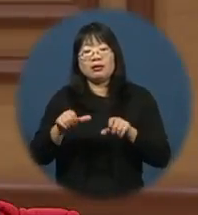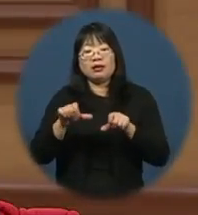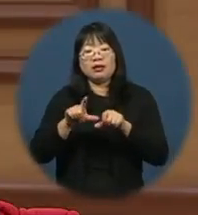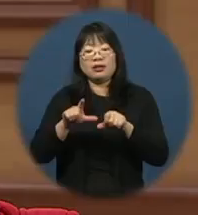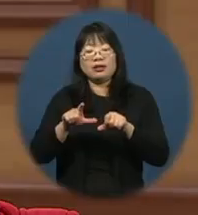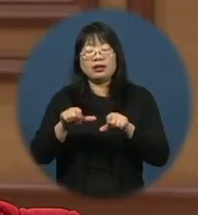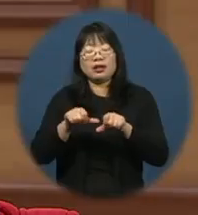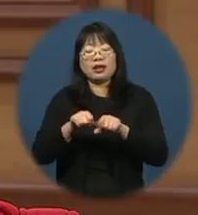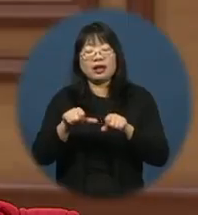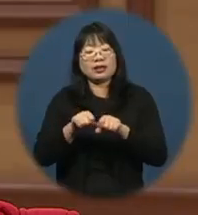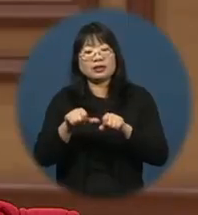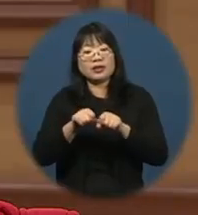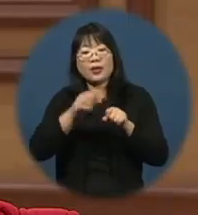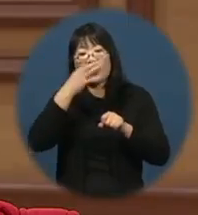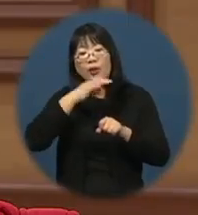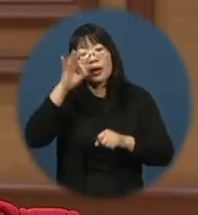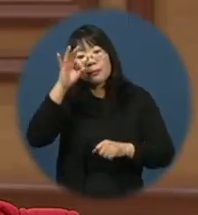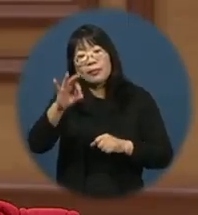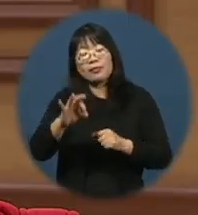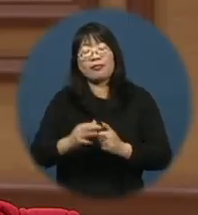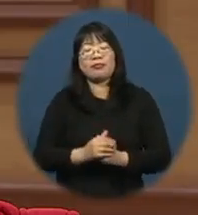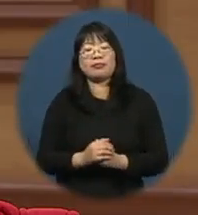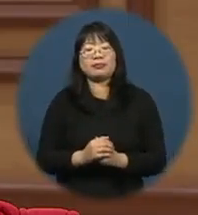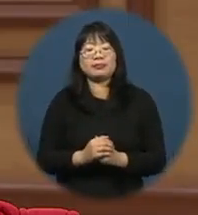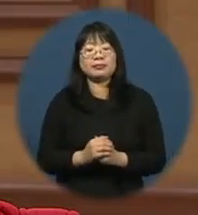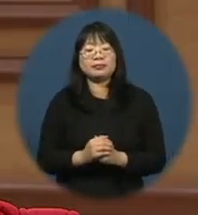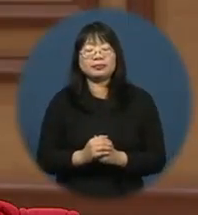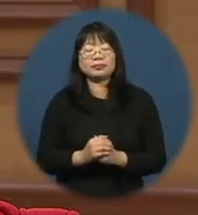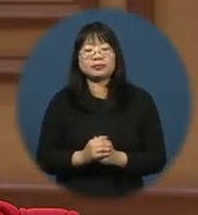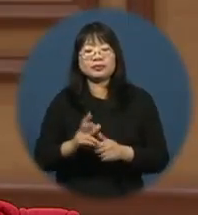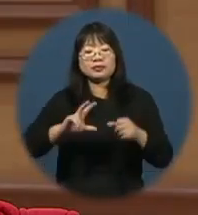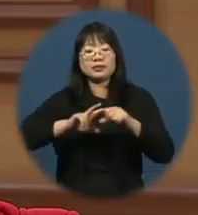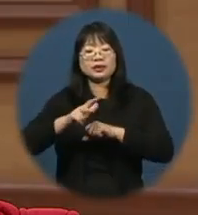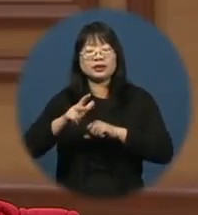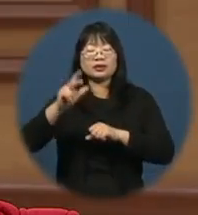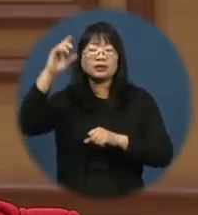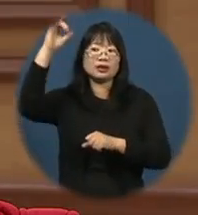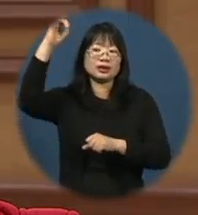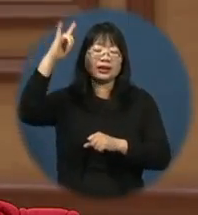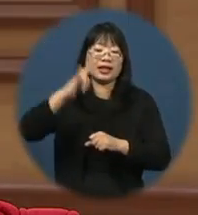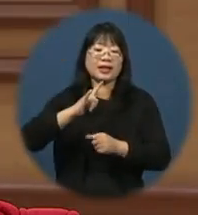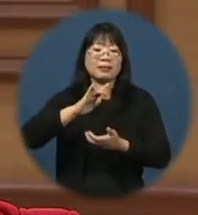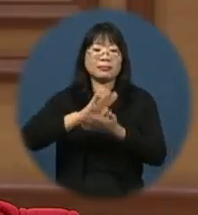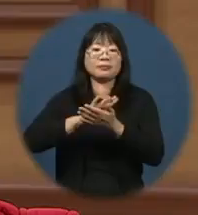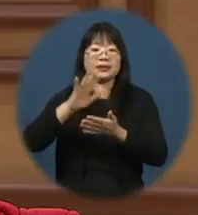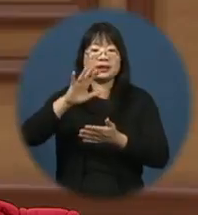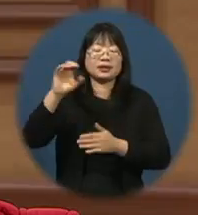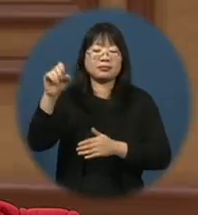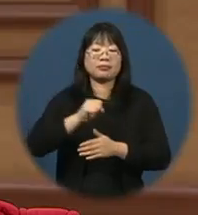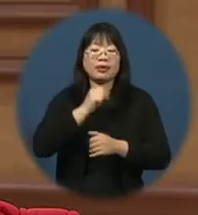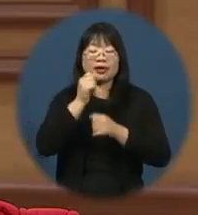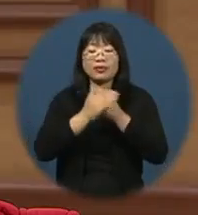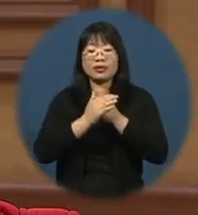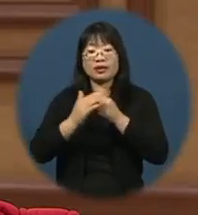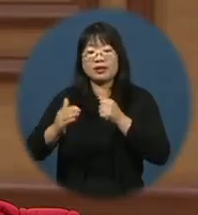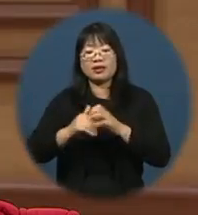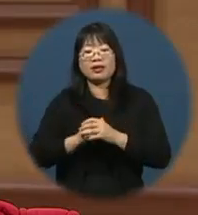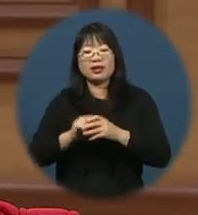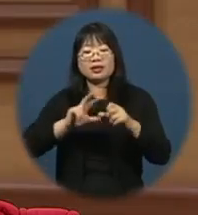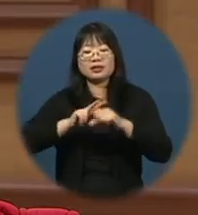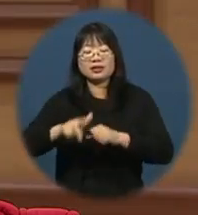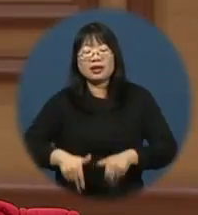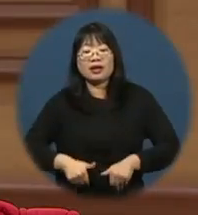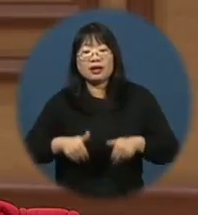온실가스라고 온실기 효과라고 하는 것은 지구는 태양빛을 받습니다. 네. 태양빛을 받아서